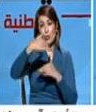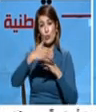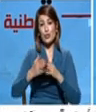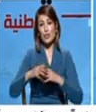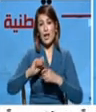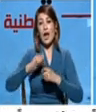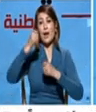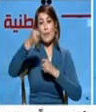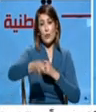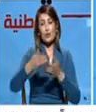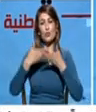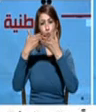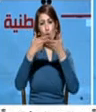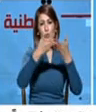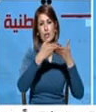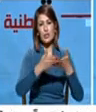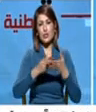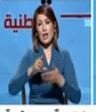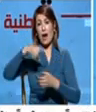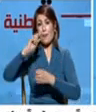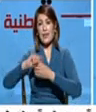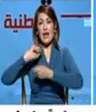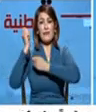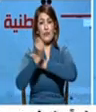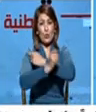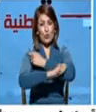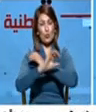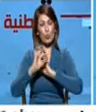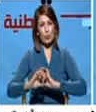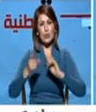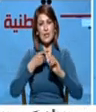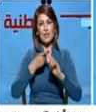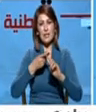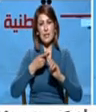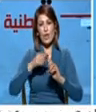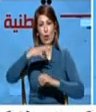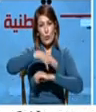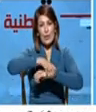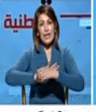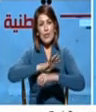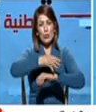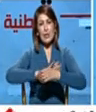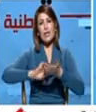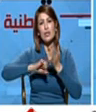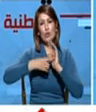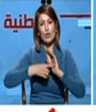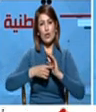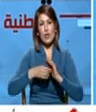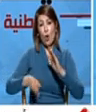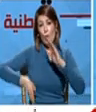الاسبوع وكل ولايه عندها الحصه وانطلقنا في تقديم ال